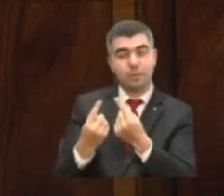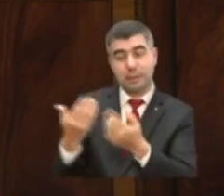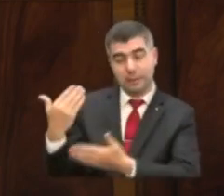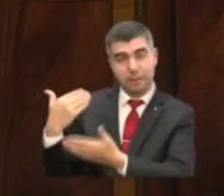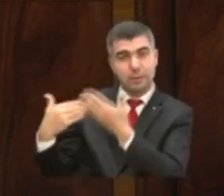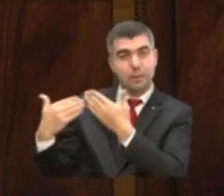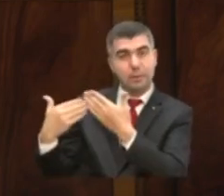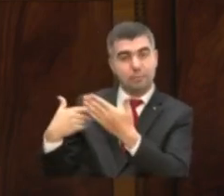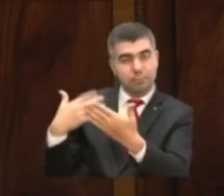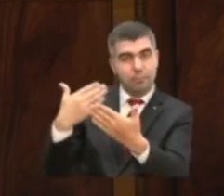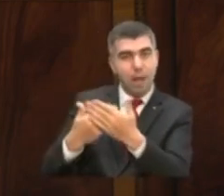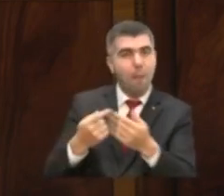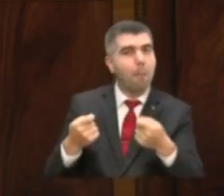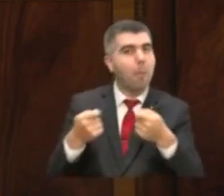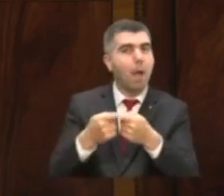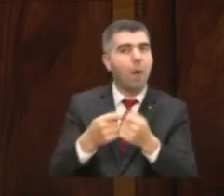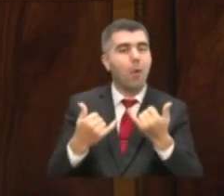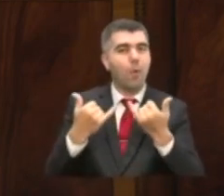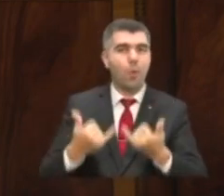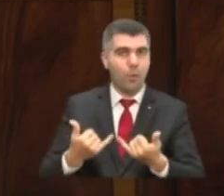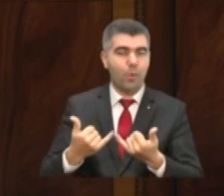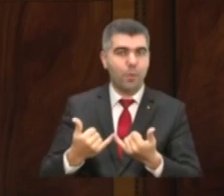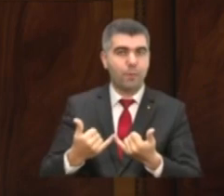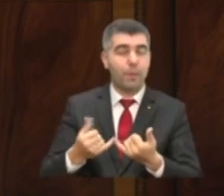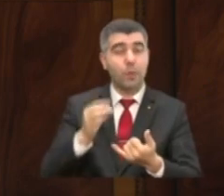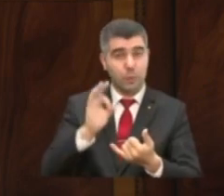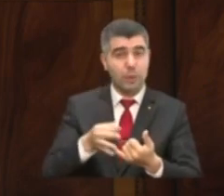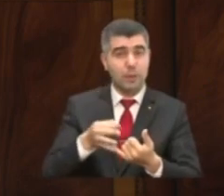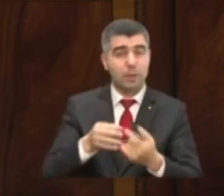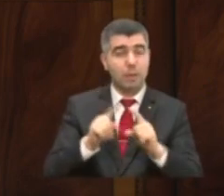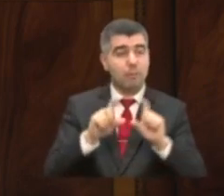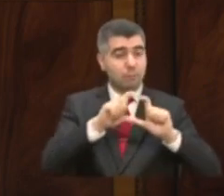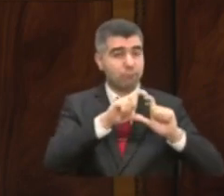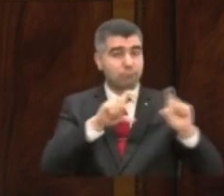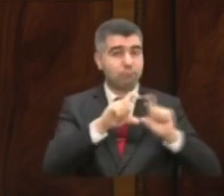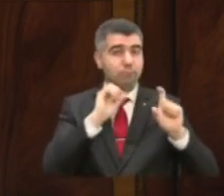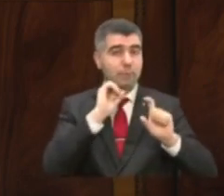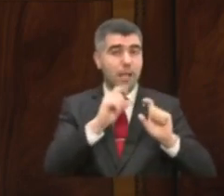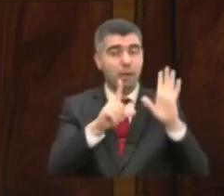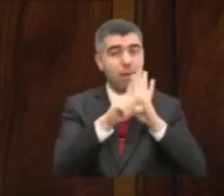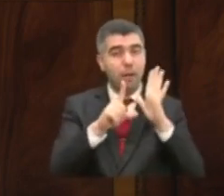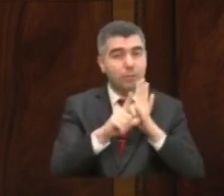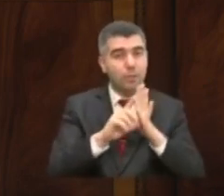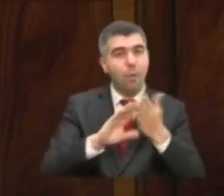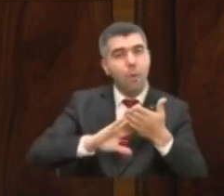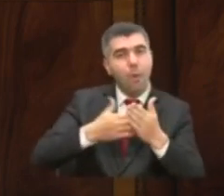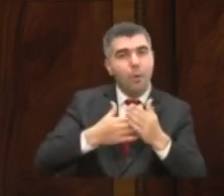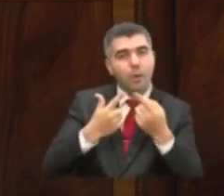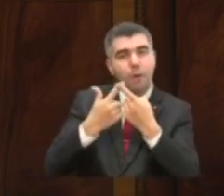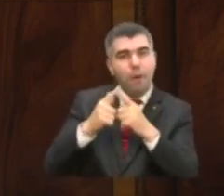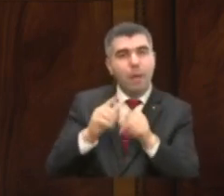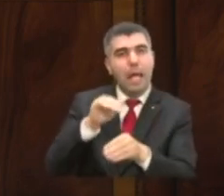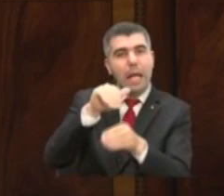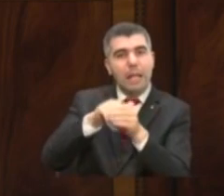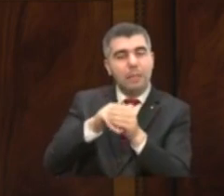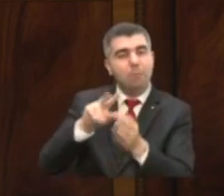هذه قضية مهمة جداً وهي قضية الديمقراطية. والديمقراطية ليست مفهوم هلامي، هي مضامين، هي أحزاب